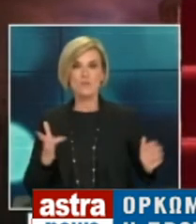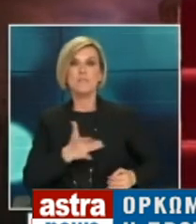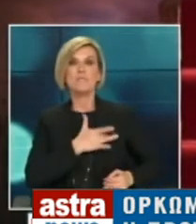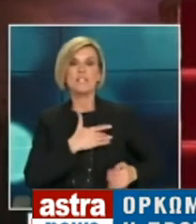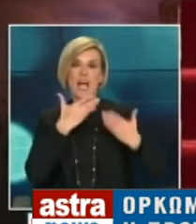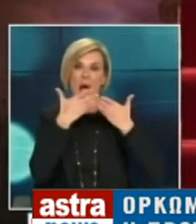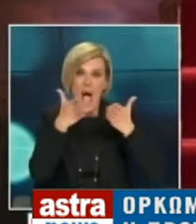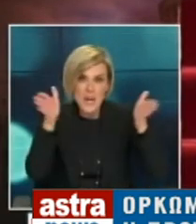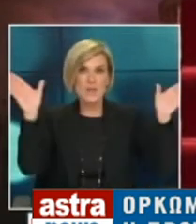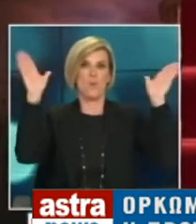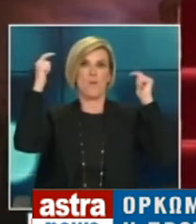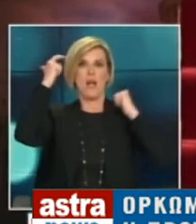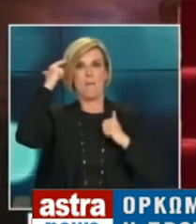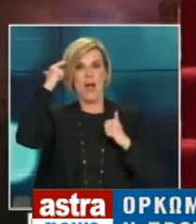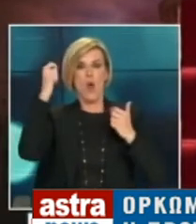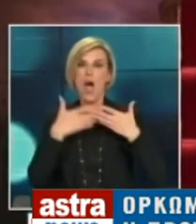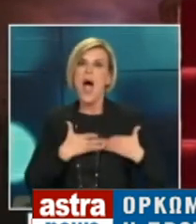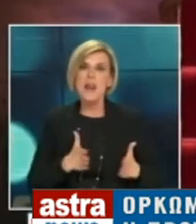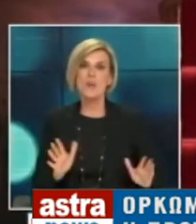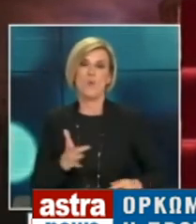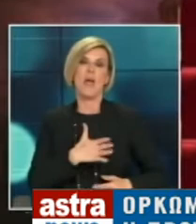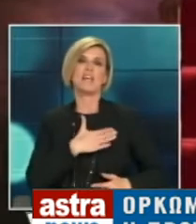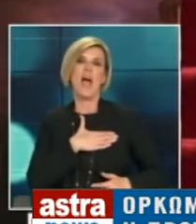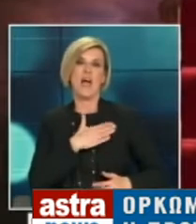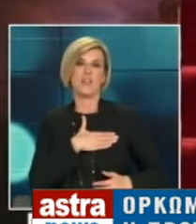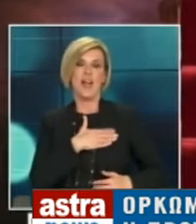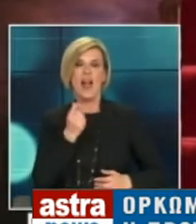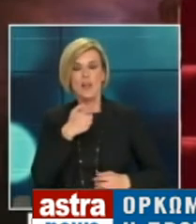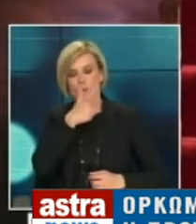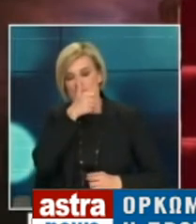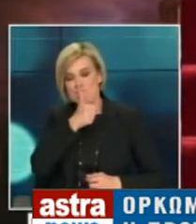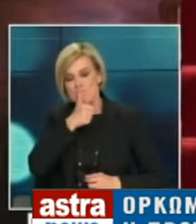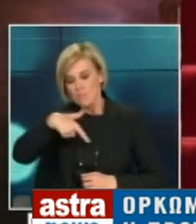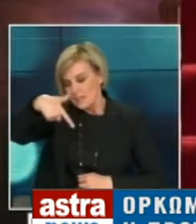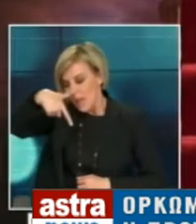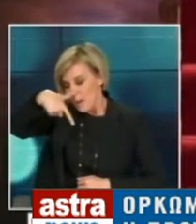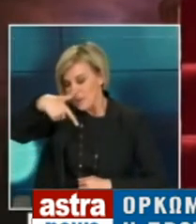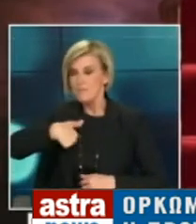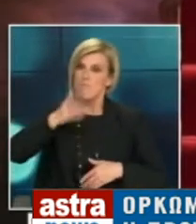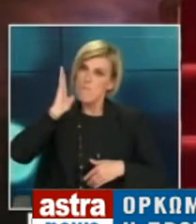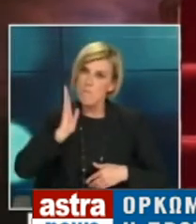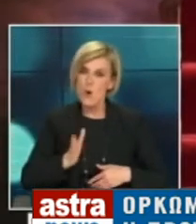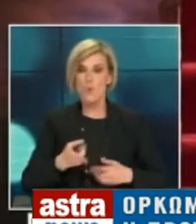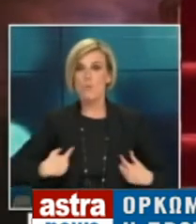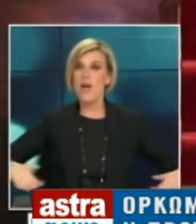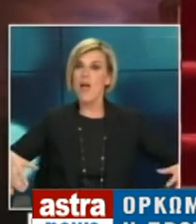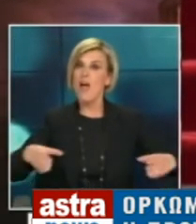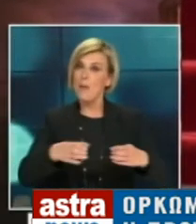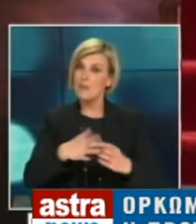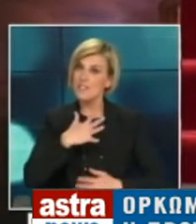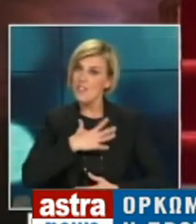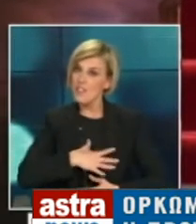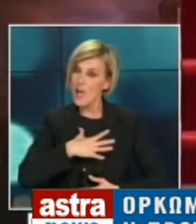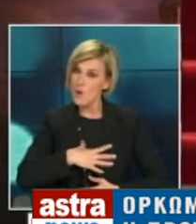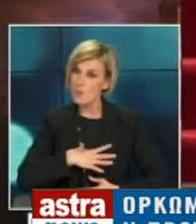την καρδιά μας. Εάν δείξουμε λίγη ανθεκτικότητα και λίγη ταπεινοφροσύνη. Και φυσικά, εάν εμείς θέλουμε